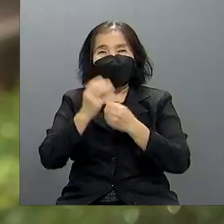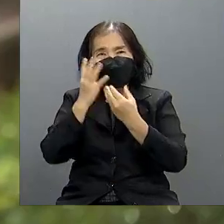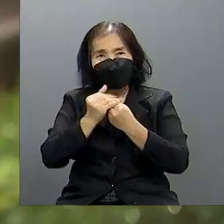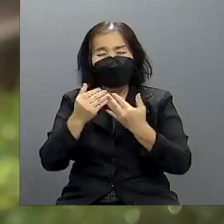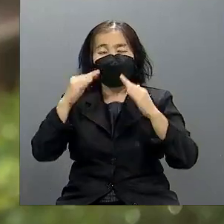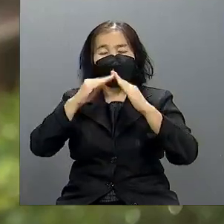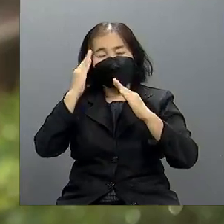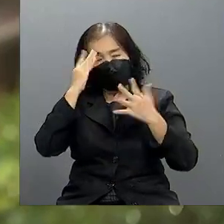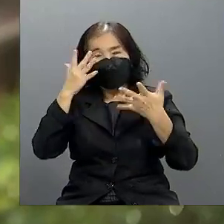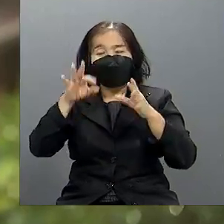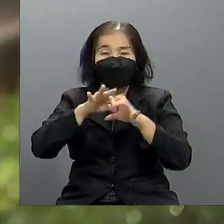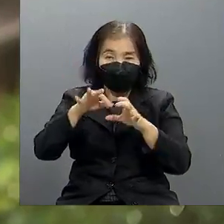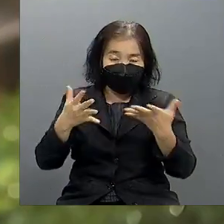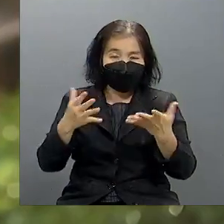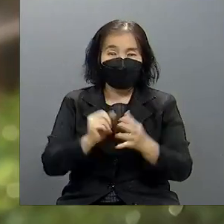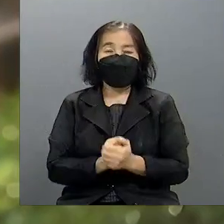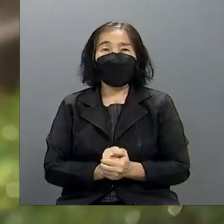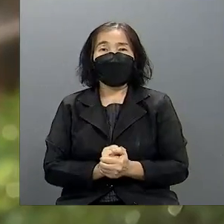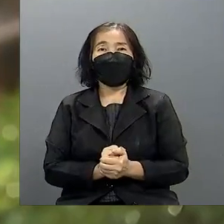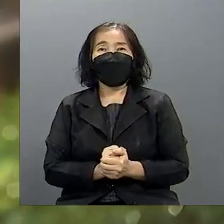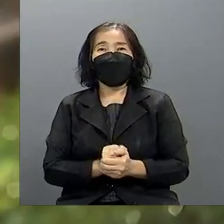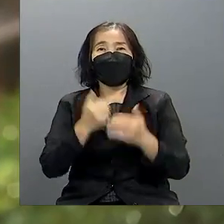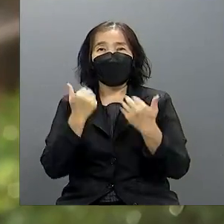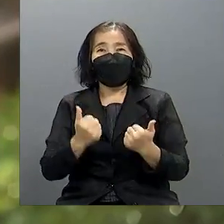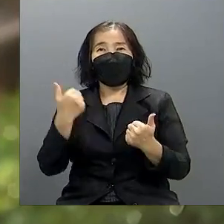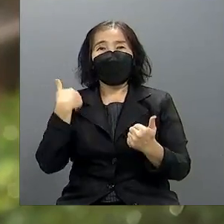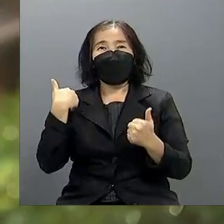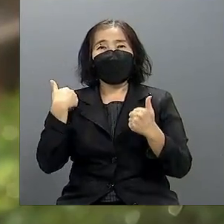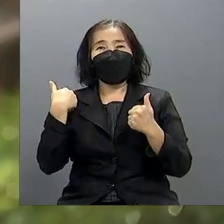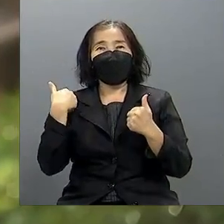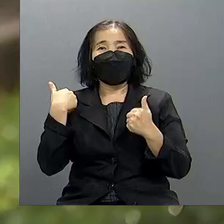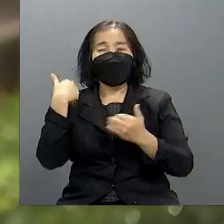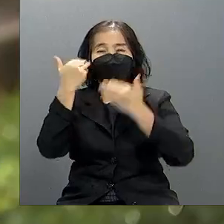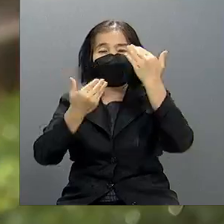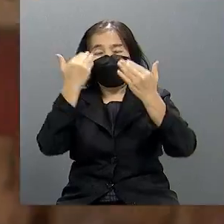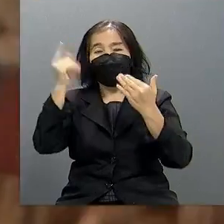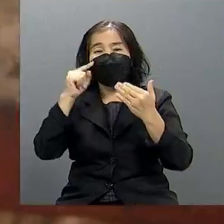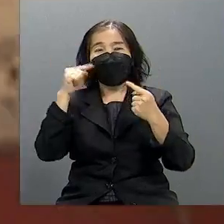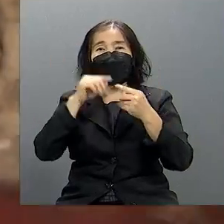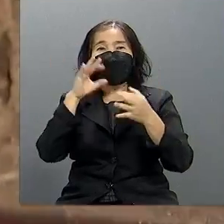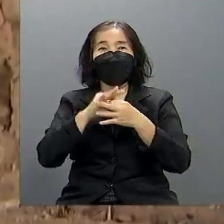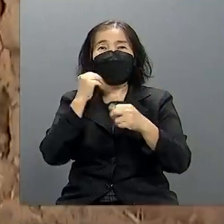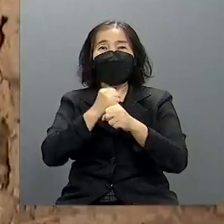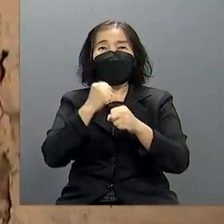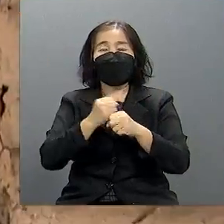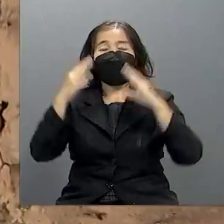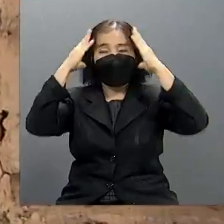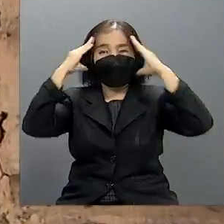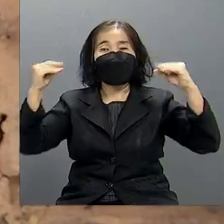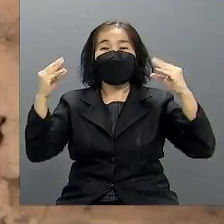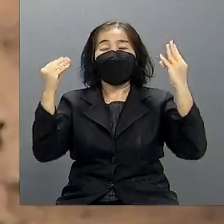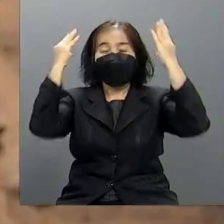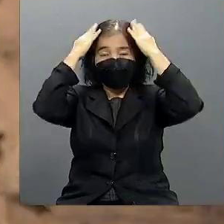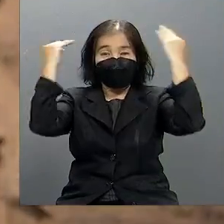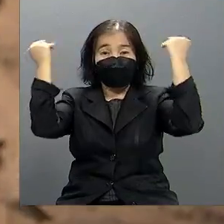คะรวมแล้วก็ตอนนี้ที่มีกิจกรรมที่เป็นไฮไลท์ของที่สวนก็คือการทำพิซซ่าเตาดินที่เราเปิดให้เด็กๆและ